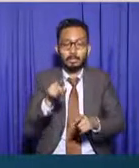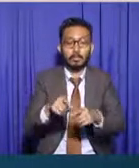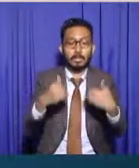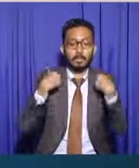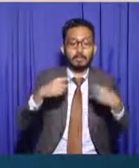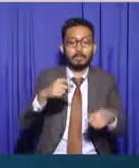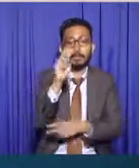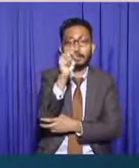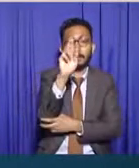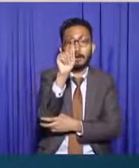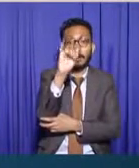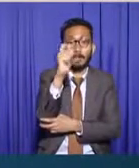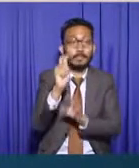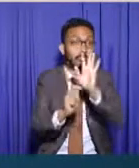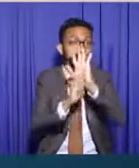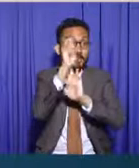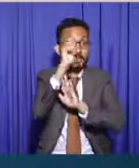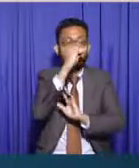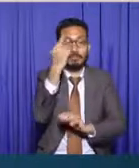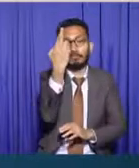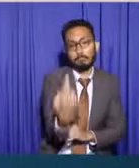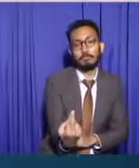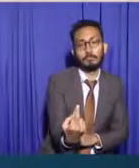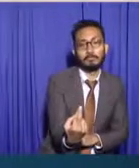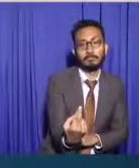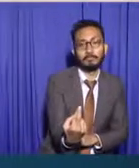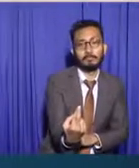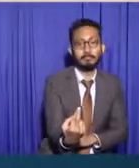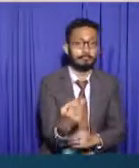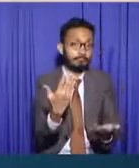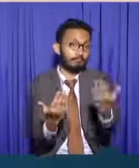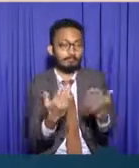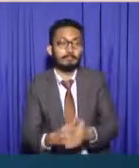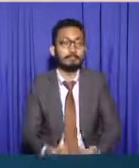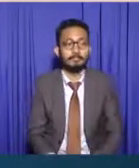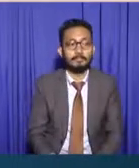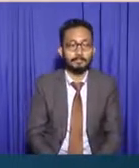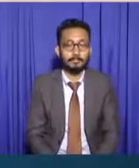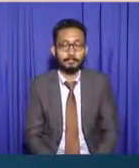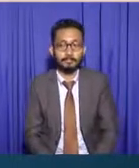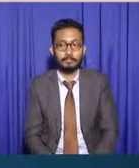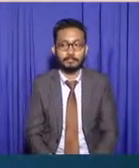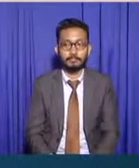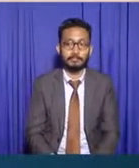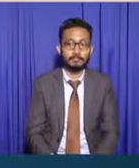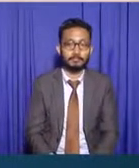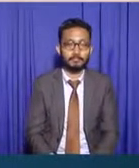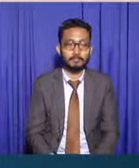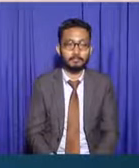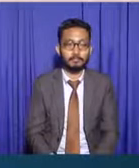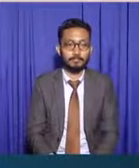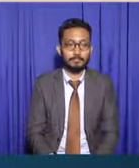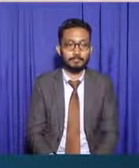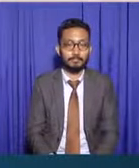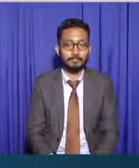darah AB dan darah O bagi Siri ketinggian pula seseorang mungkin